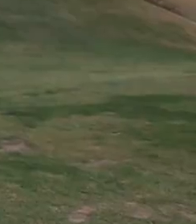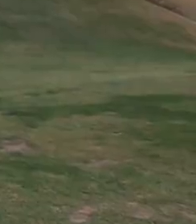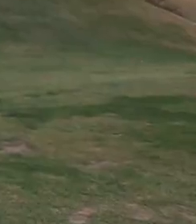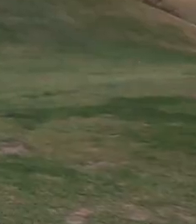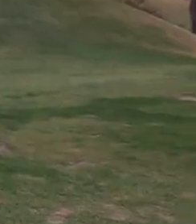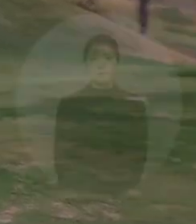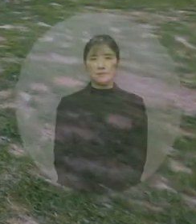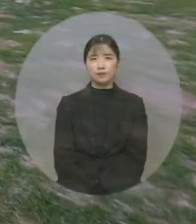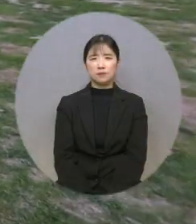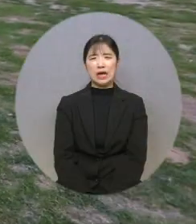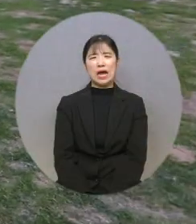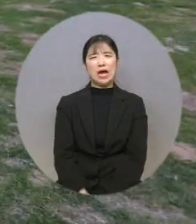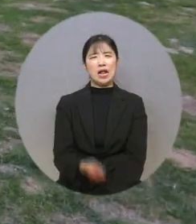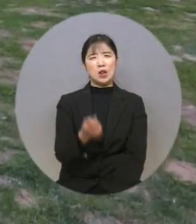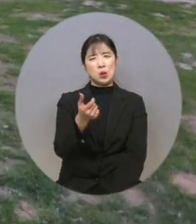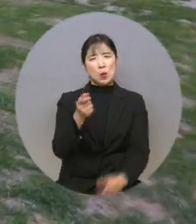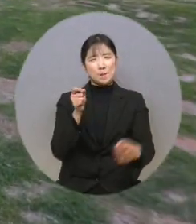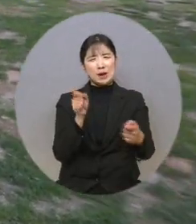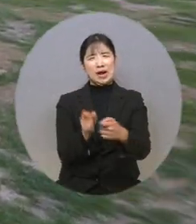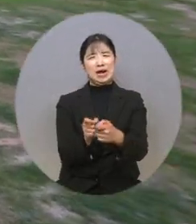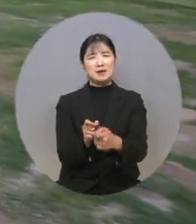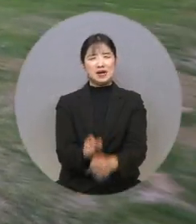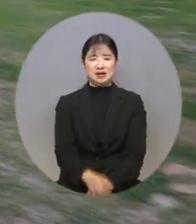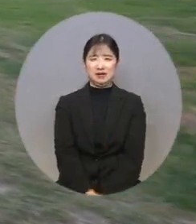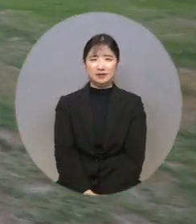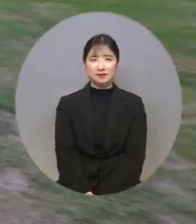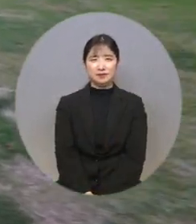아, 조금 짧았어요. 빵 터보. 나이스.